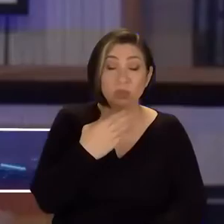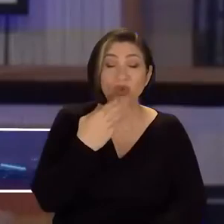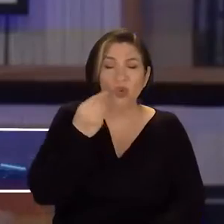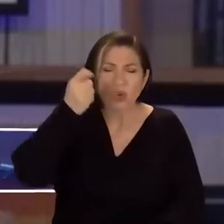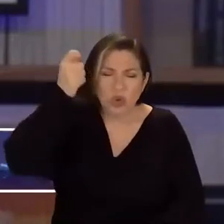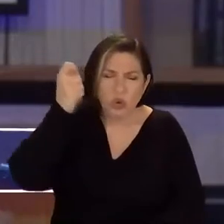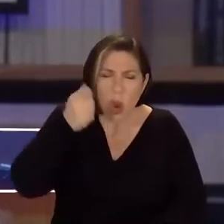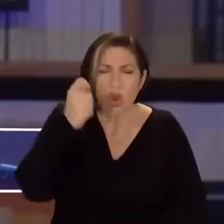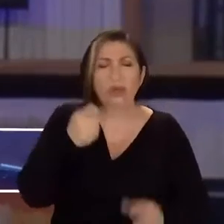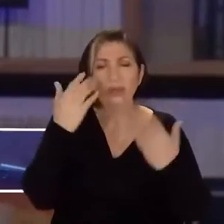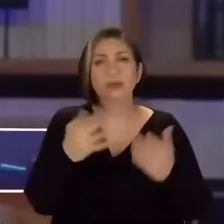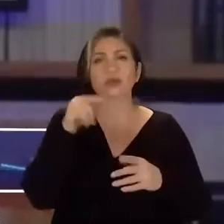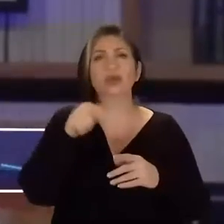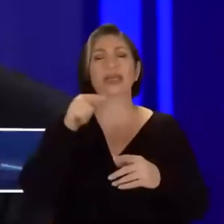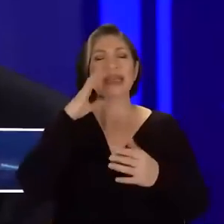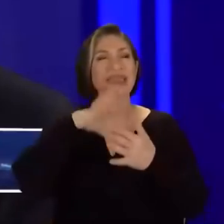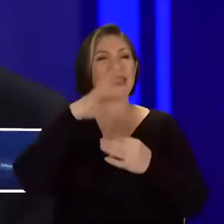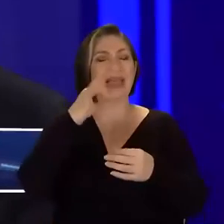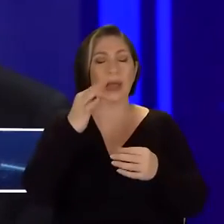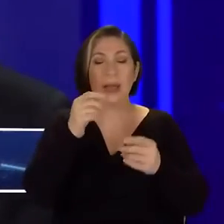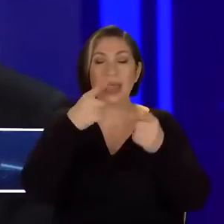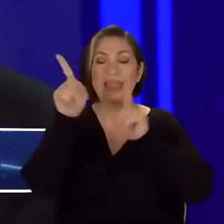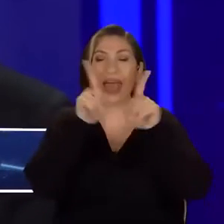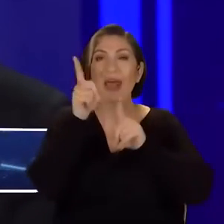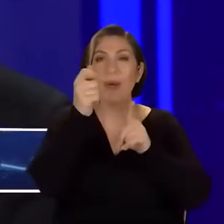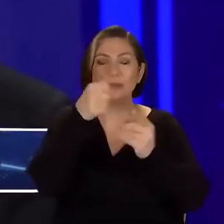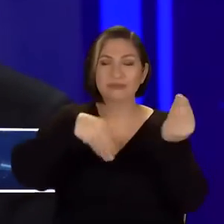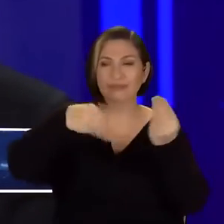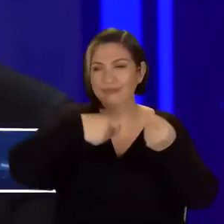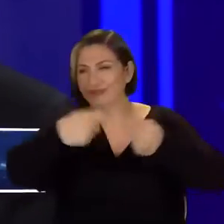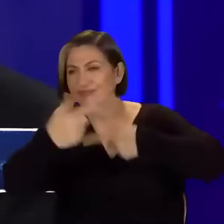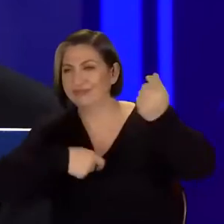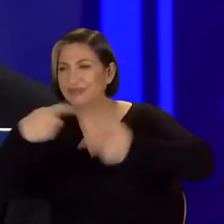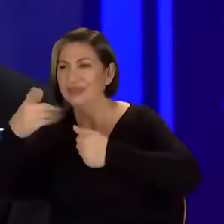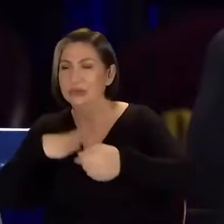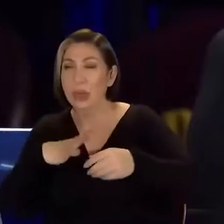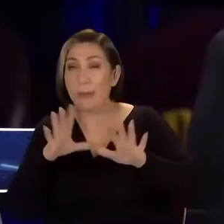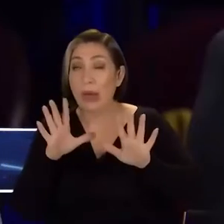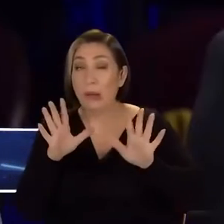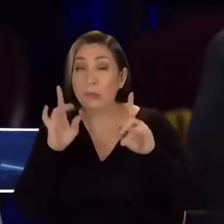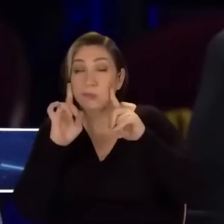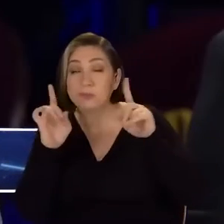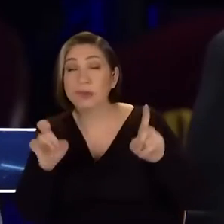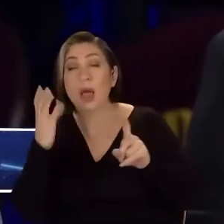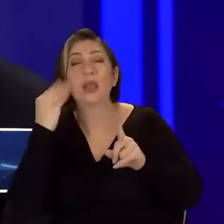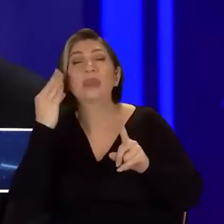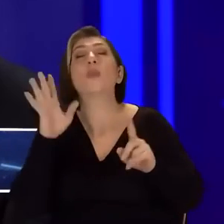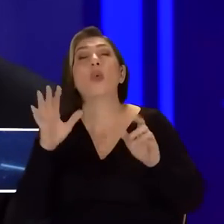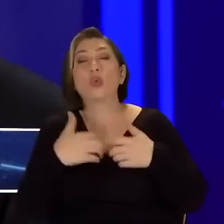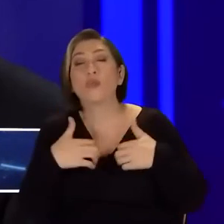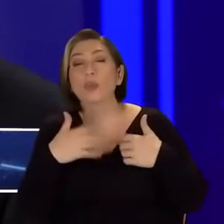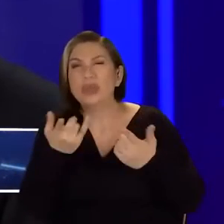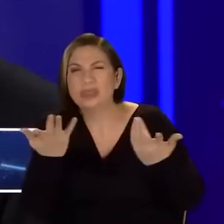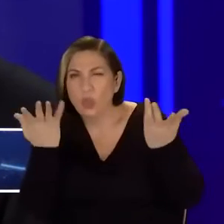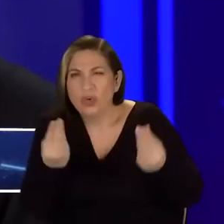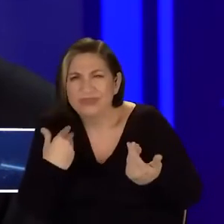Şu anda birçok insan Bitcoin'i kullanmak istiyor veya kripto paralarla bir şey yapmak istiyor ama güvenemiyor. Yani anlayamıyor. Yani bu nasıl oluyor